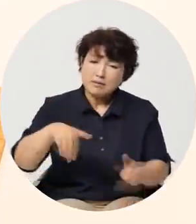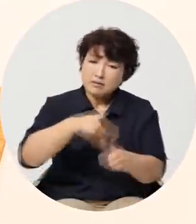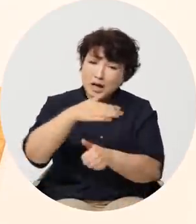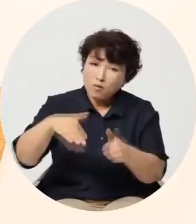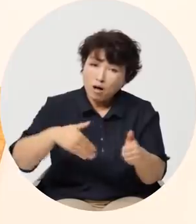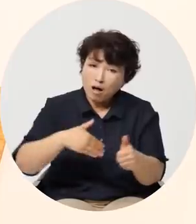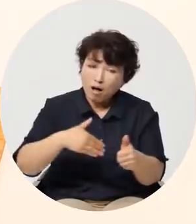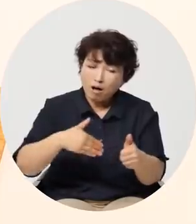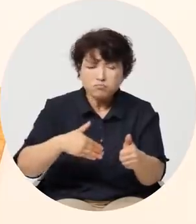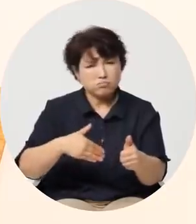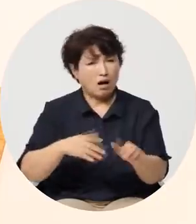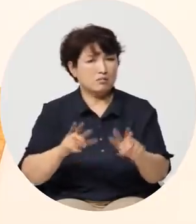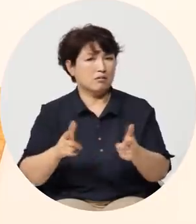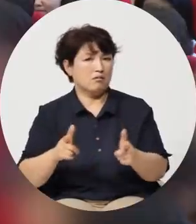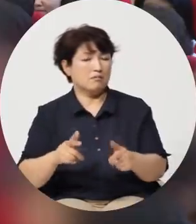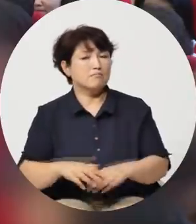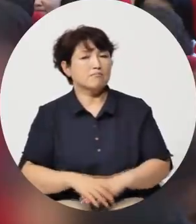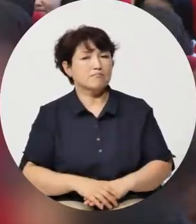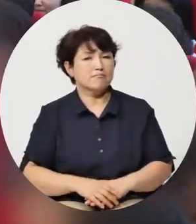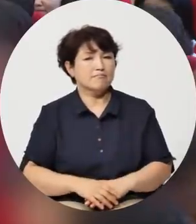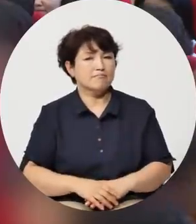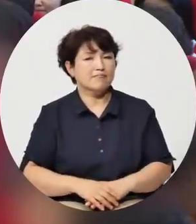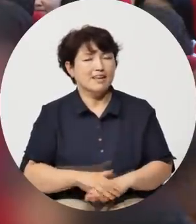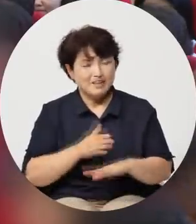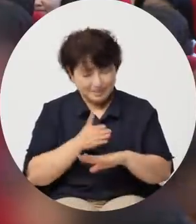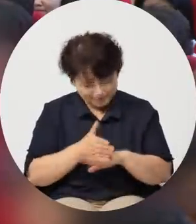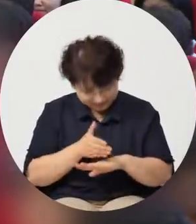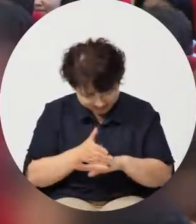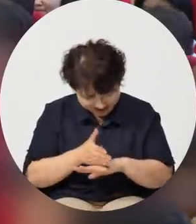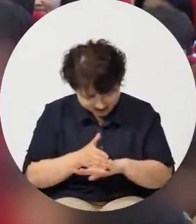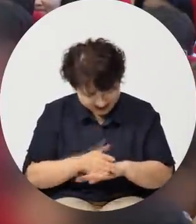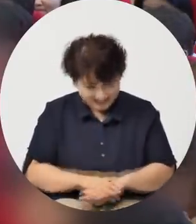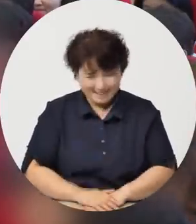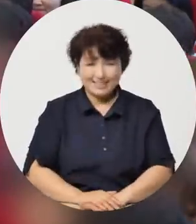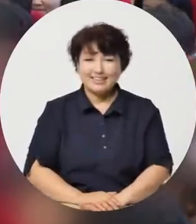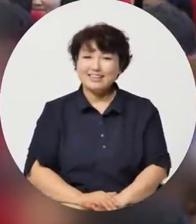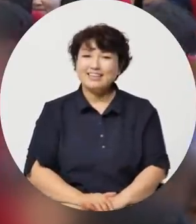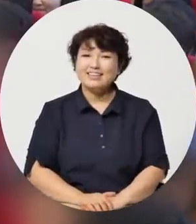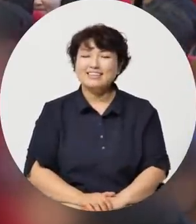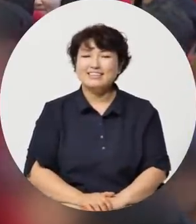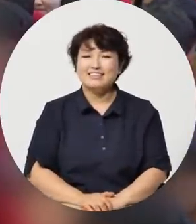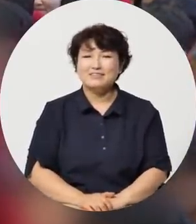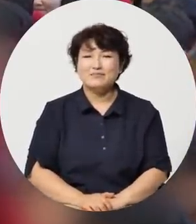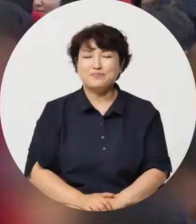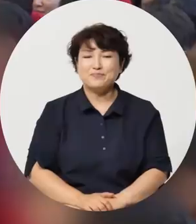감사합니다.